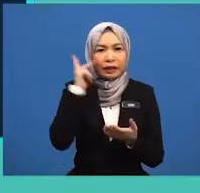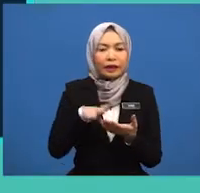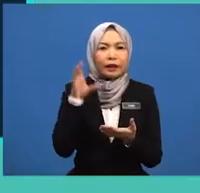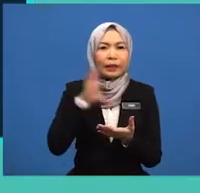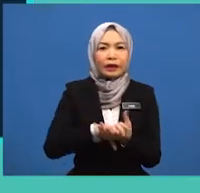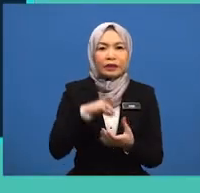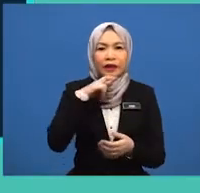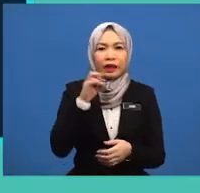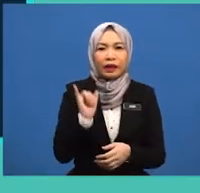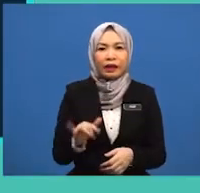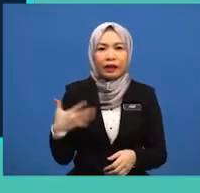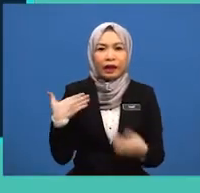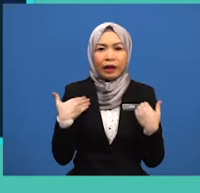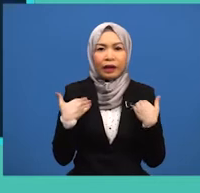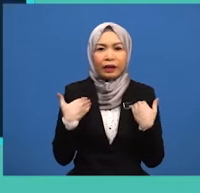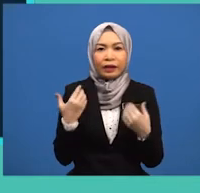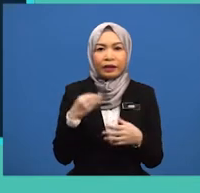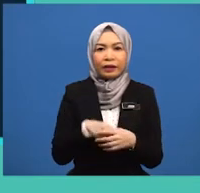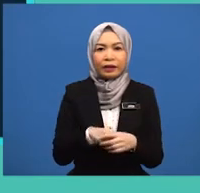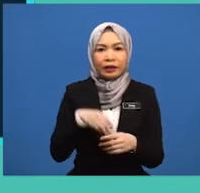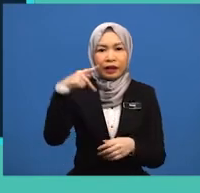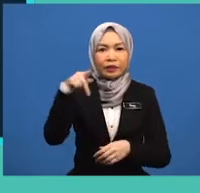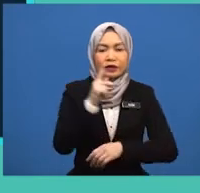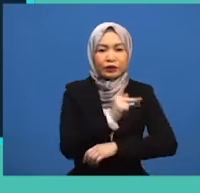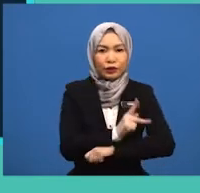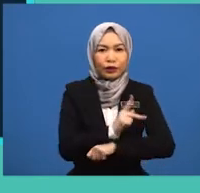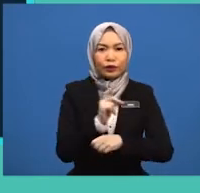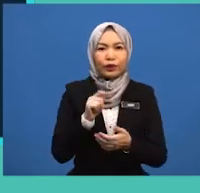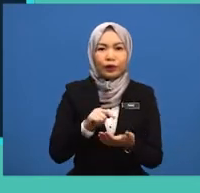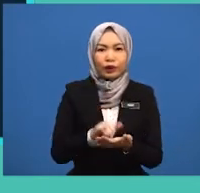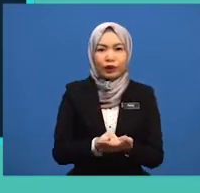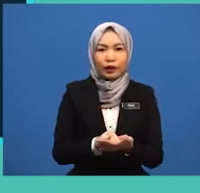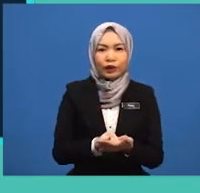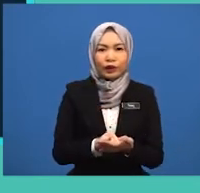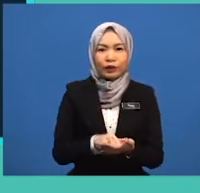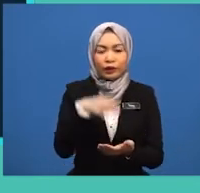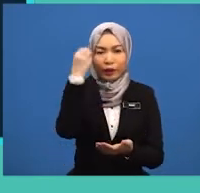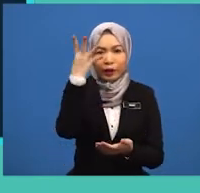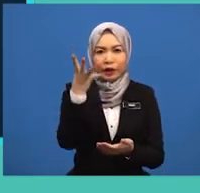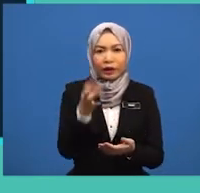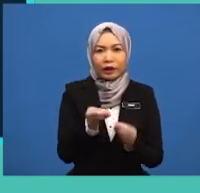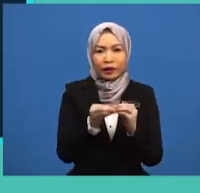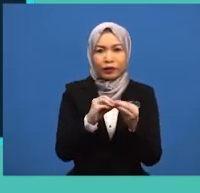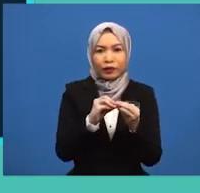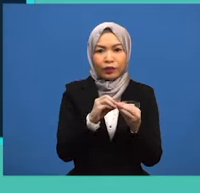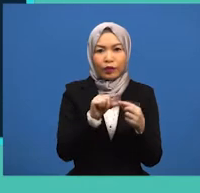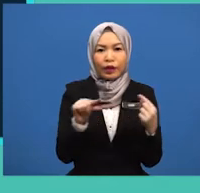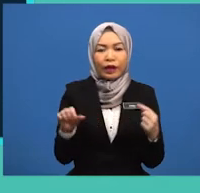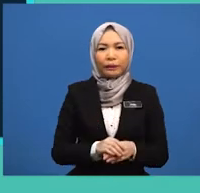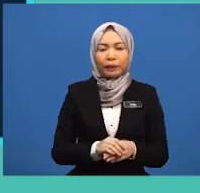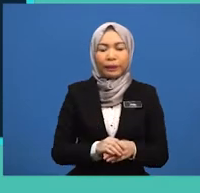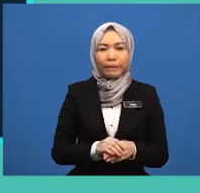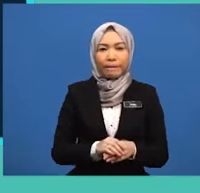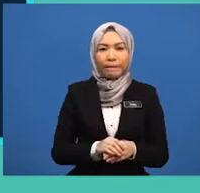Kenal pasti ralat yang terdapat dalam sudut kod berikut dengan menyatakan nombor baris.